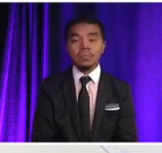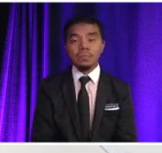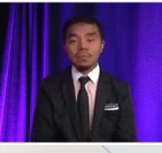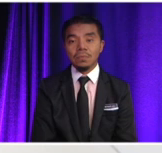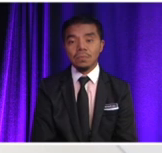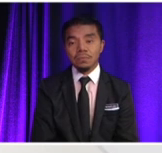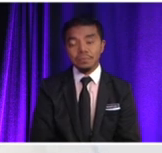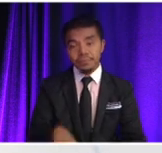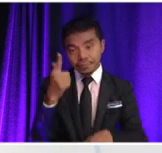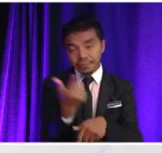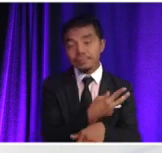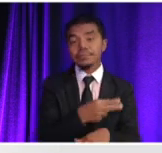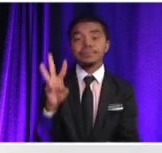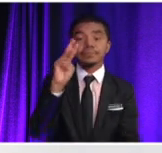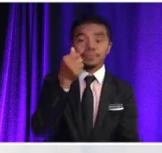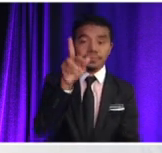betul